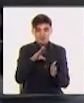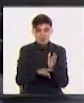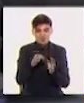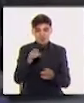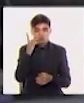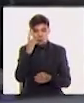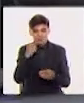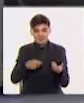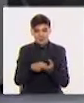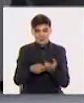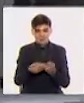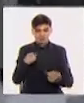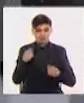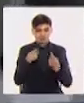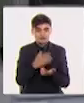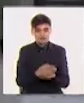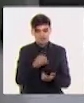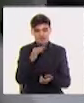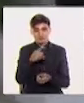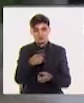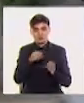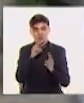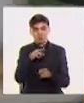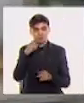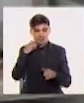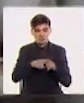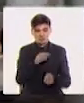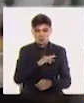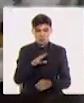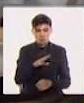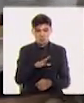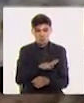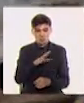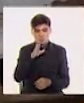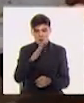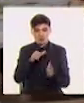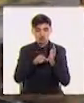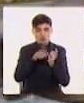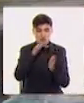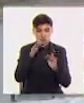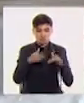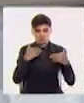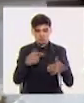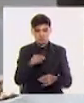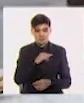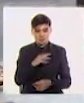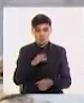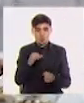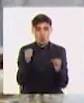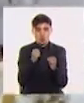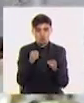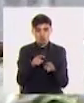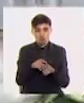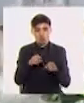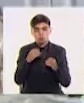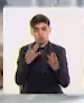телефондарын қуаттау үшін қиналады. Ал мына тұрмыстық техникалардың жұмыс істемегеніне 5-6 жыл болған. Мұздатқыш жай